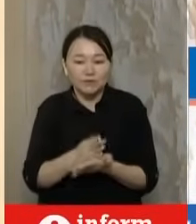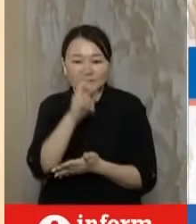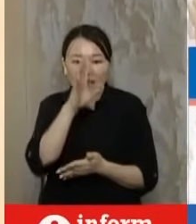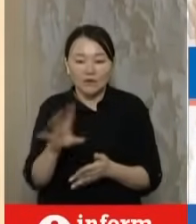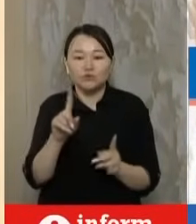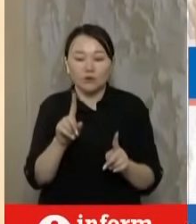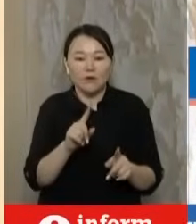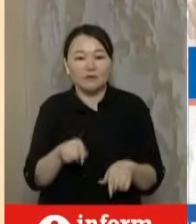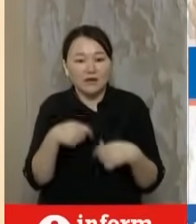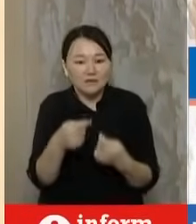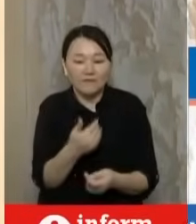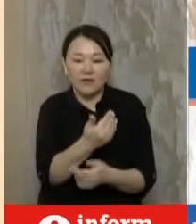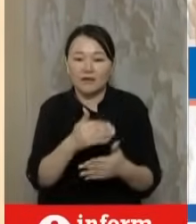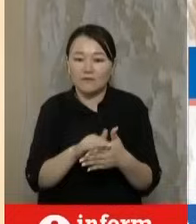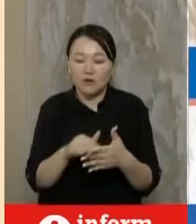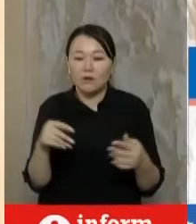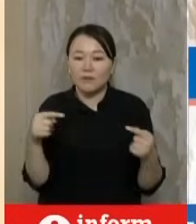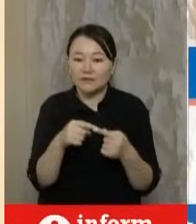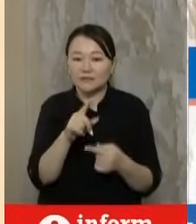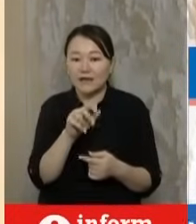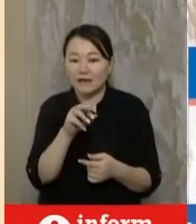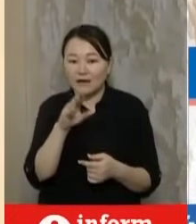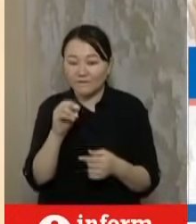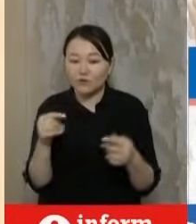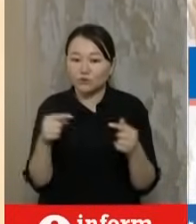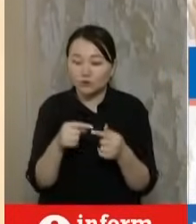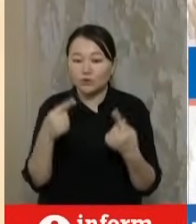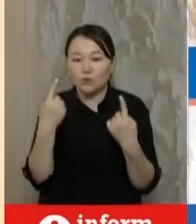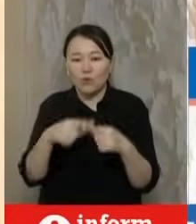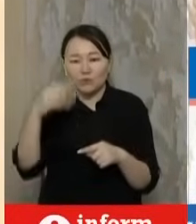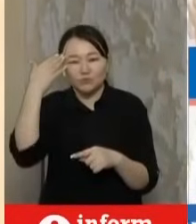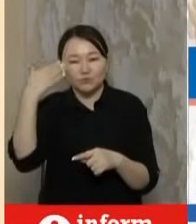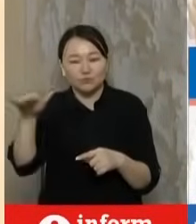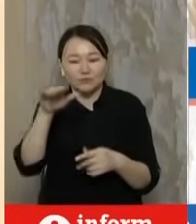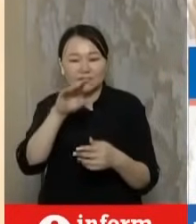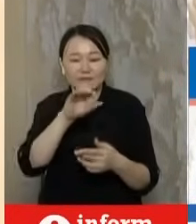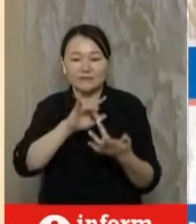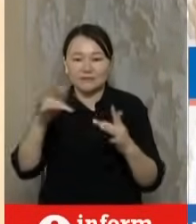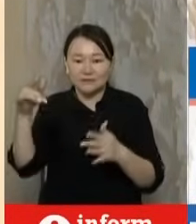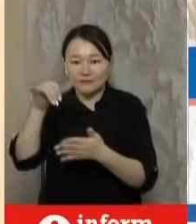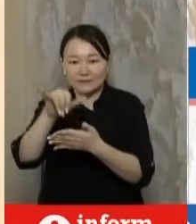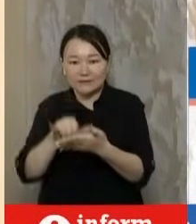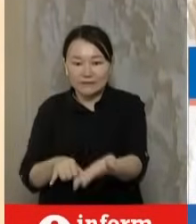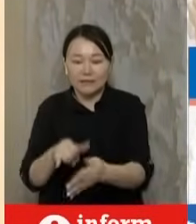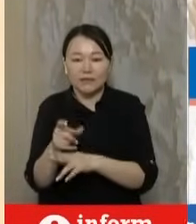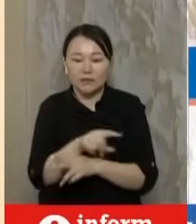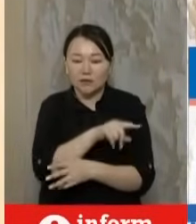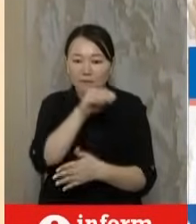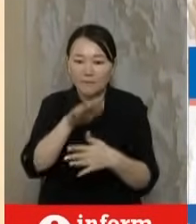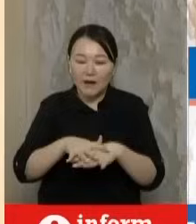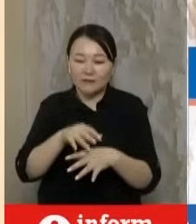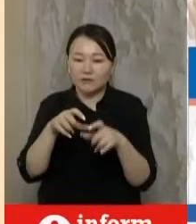якобы доставлена посылка. Подтвердить заявку предлагается на стороннем сайте. Там просят ввести личную информацию и данные банковской